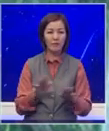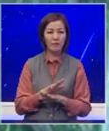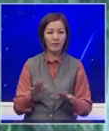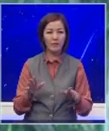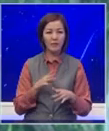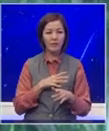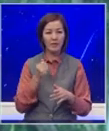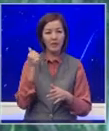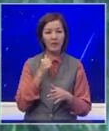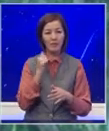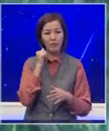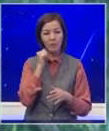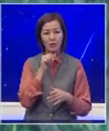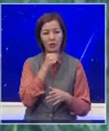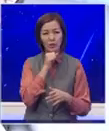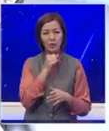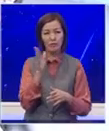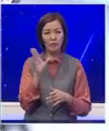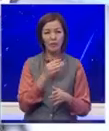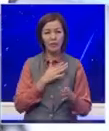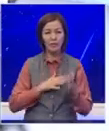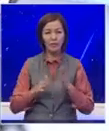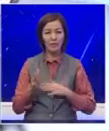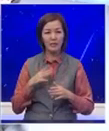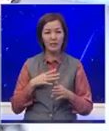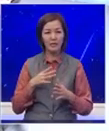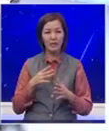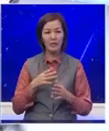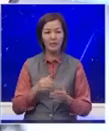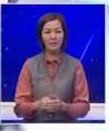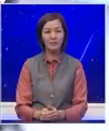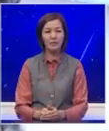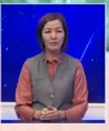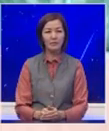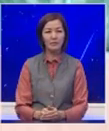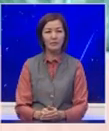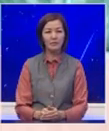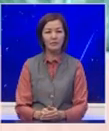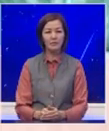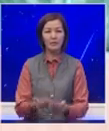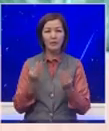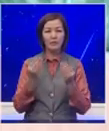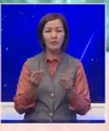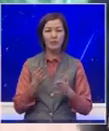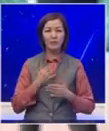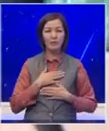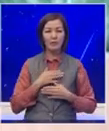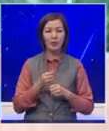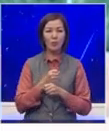ауыл қарттары мен ақжаулықты аналар дән риза. Мерекеде марқайып қалдық, дейді ақсақалдар. Бүгін біздің Қоңыр